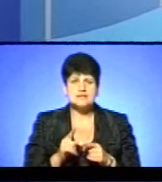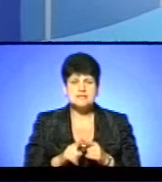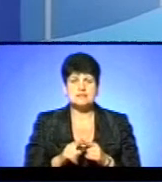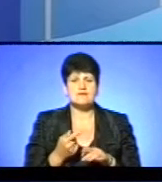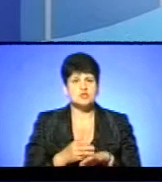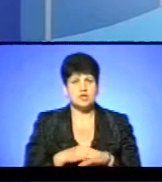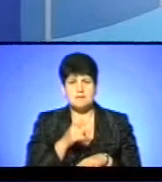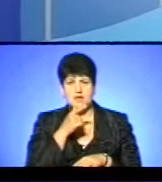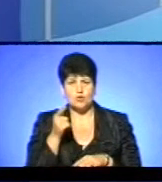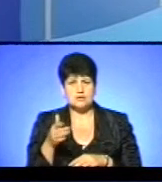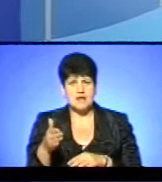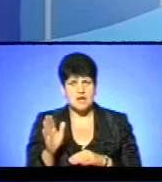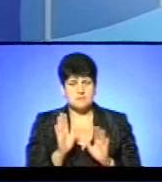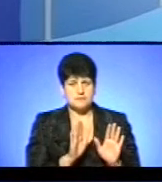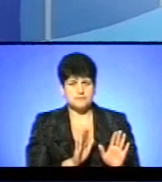період для риби, мається на увазі.